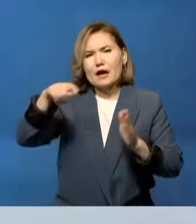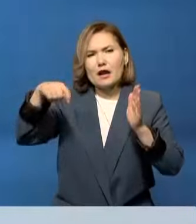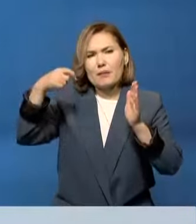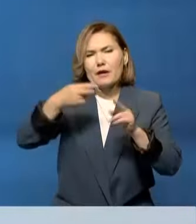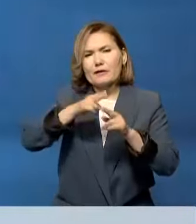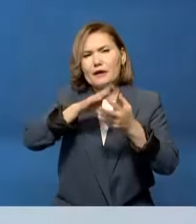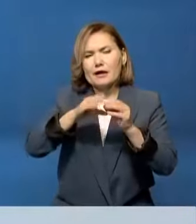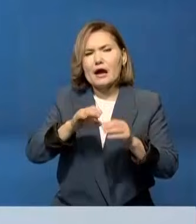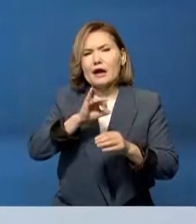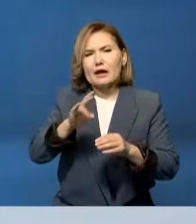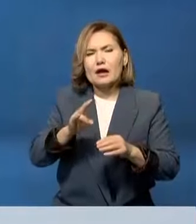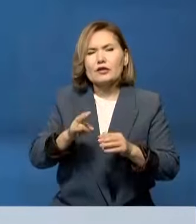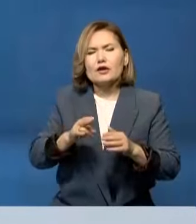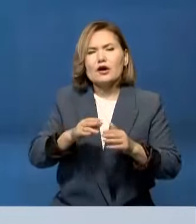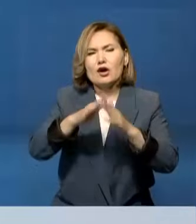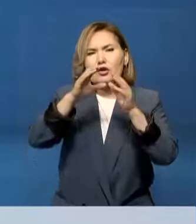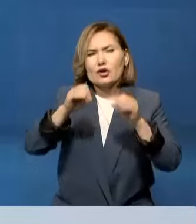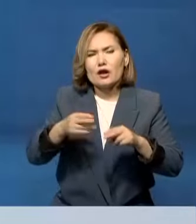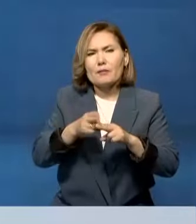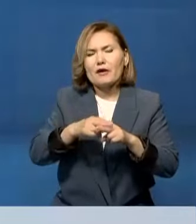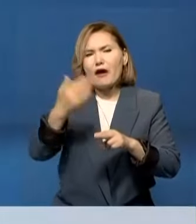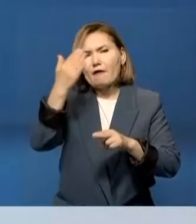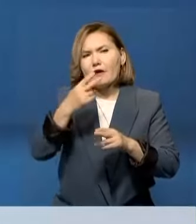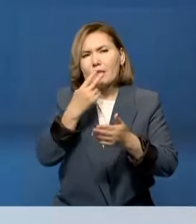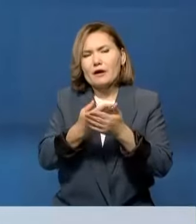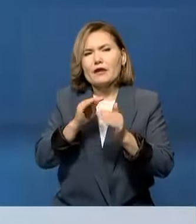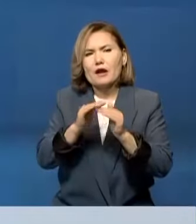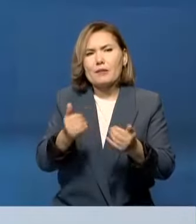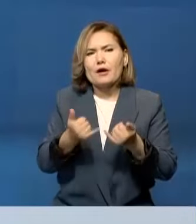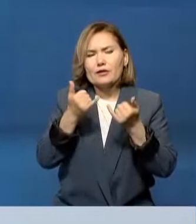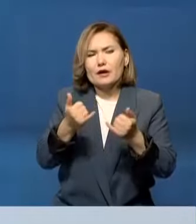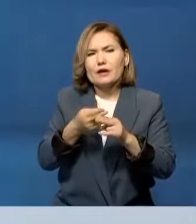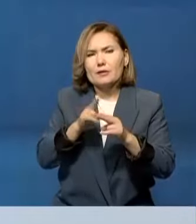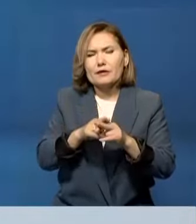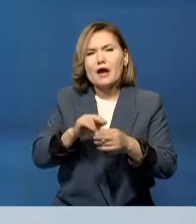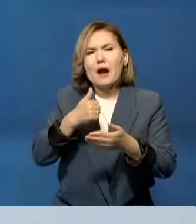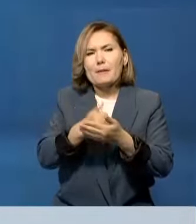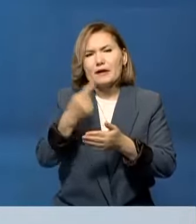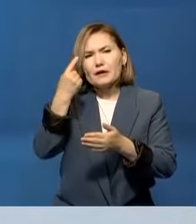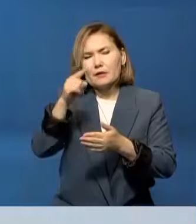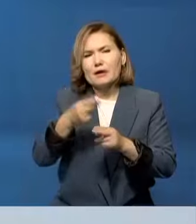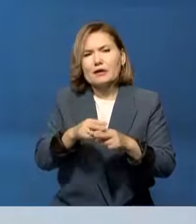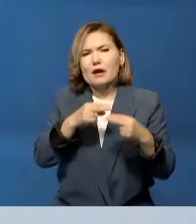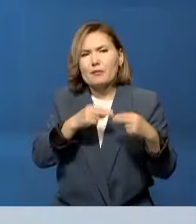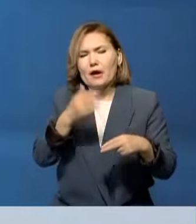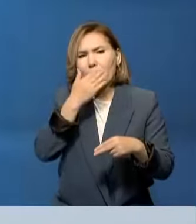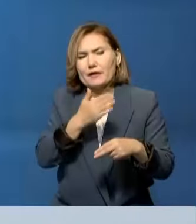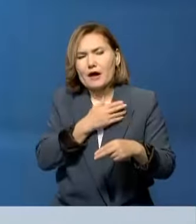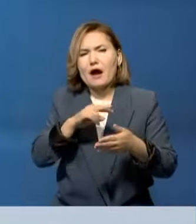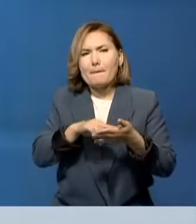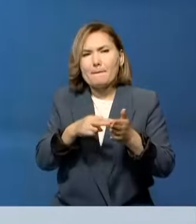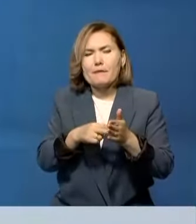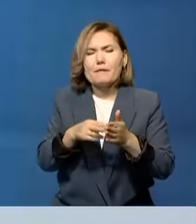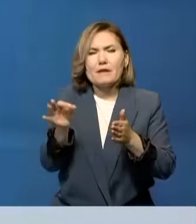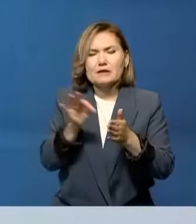кинотеатрында ирандық ұшқыш Ромашка анимациялық фильмі көрсетілді. Балаларға арналған туындының басты идеясы еңбектеніп мақсатқа